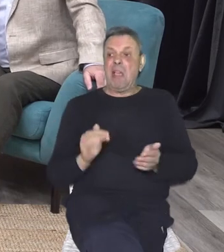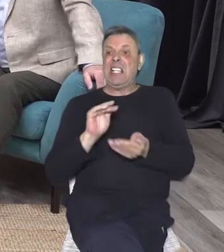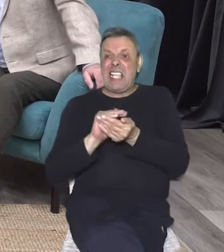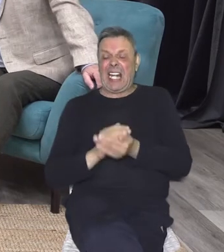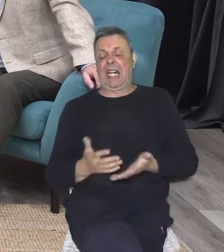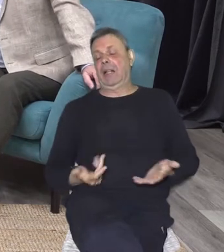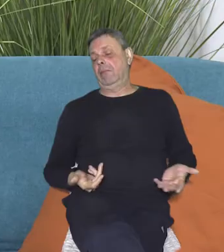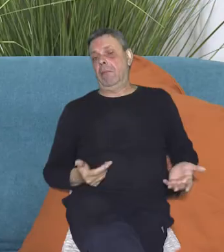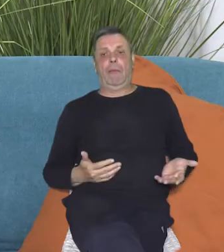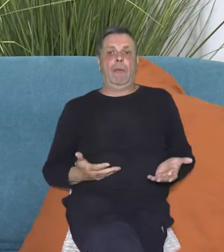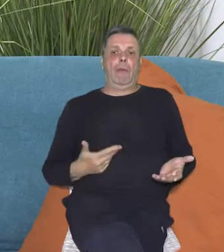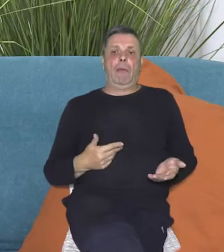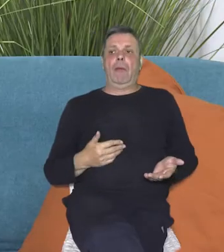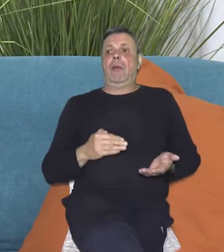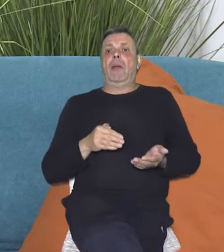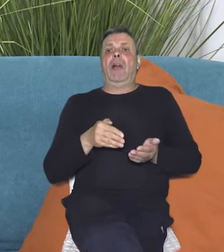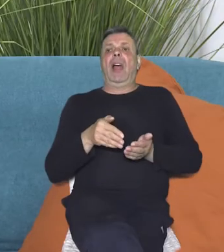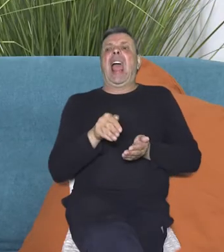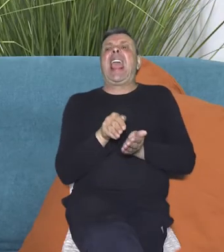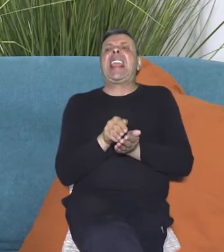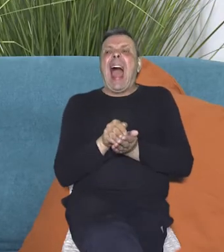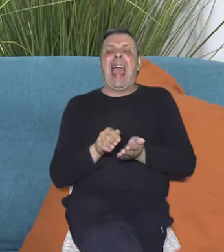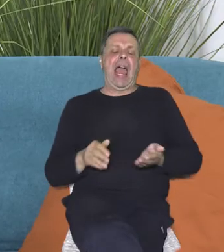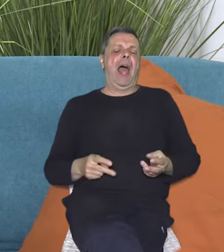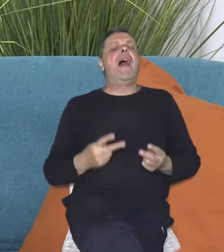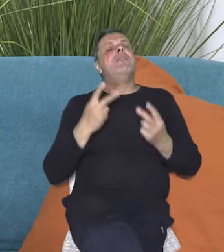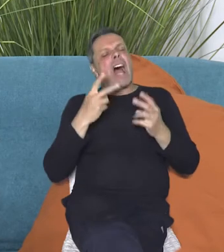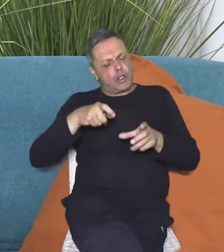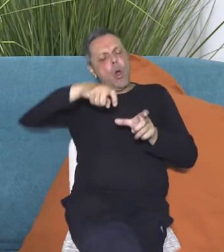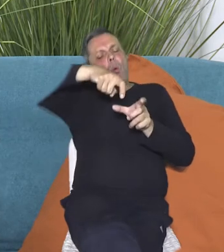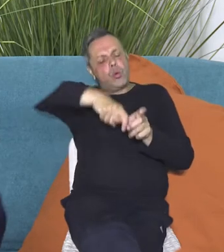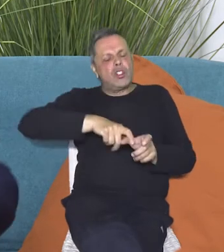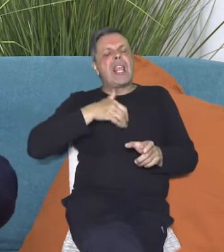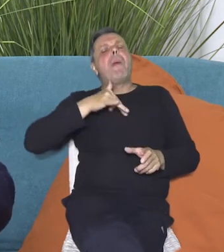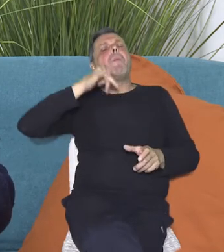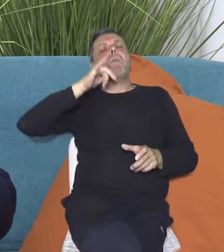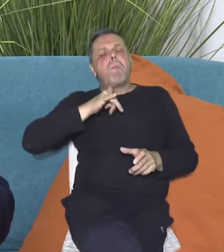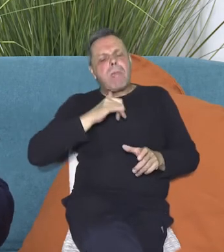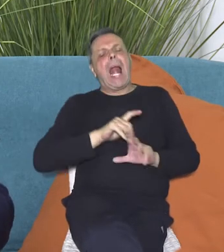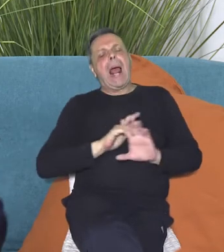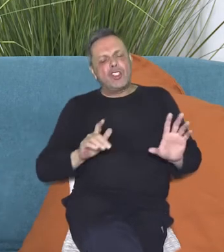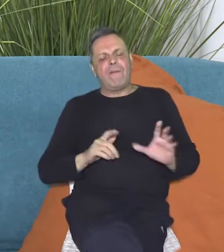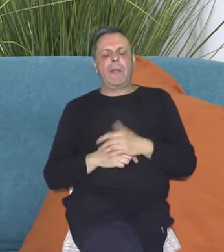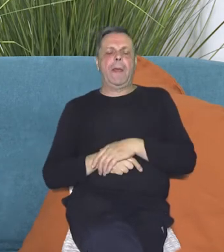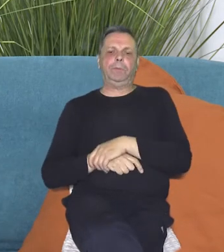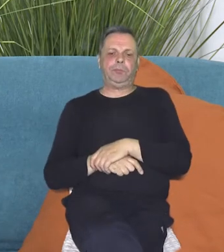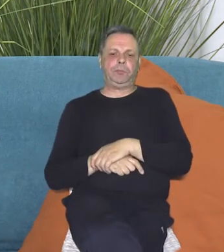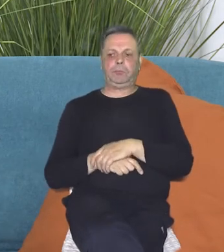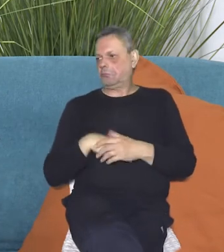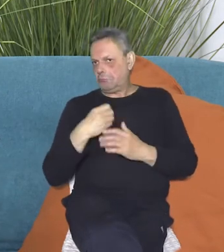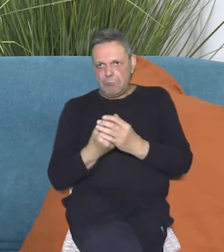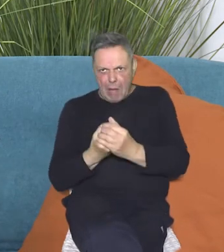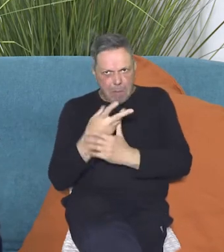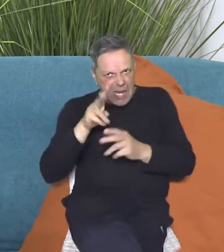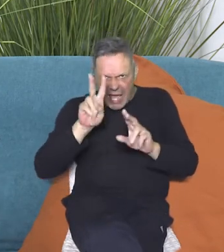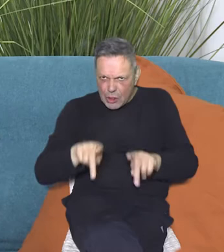u jajima. Dakle, da, ali hoću reći, važno je da budu i bjelančevine. Konačno pa i u nekim